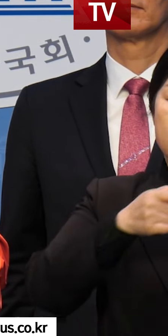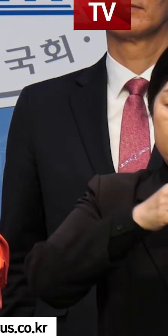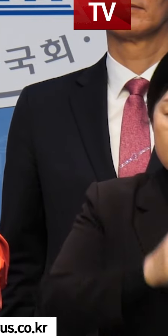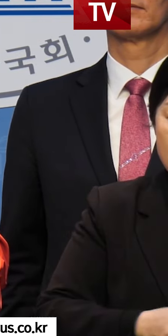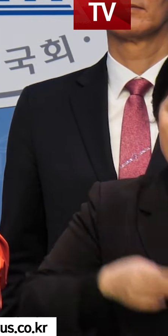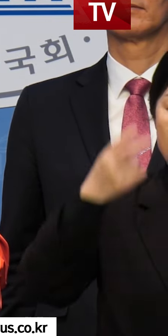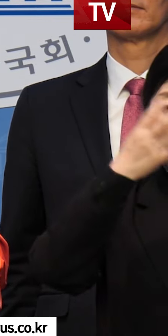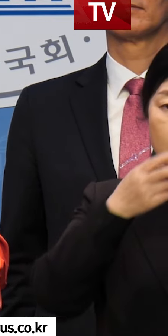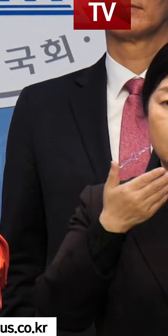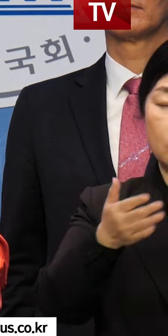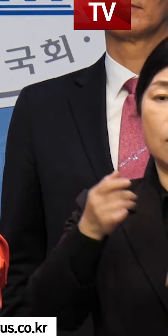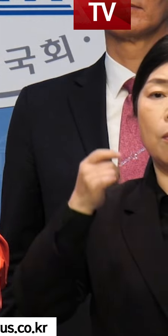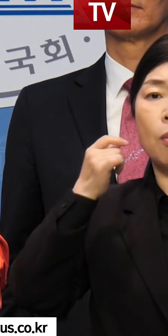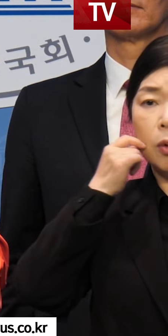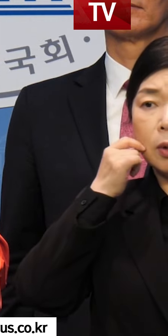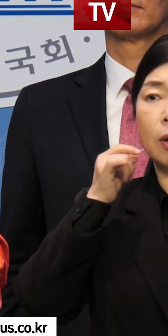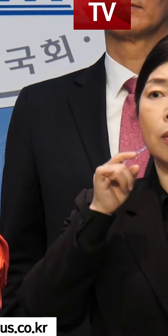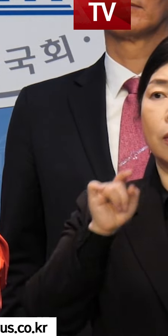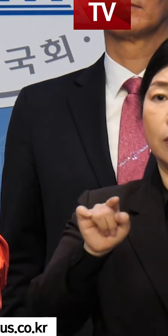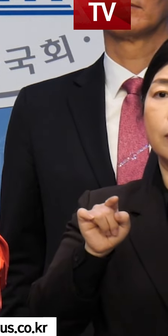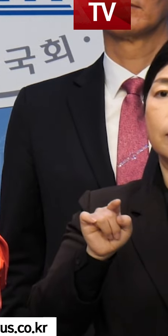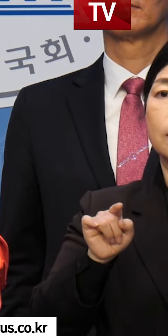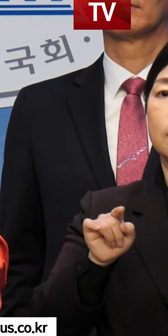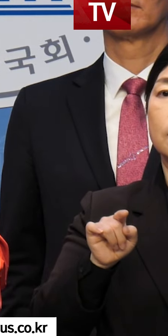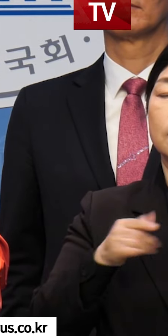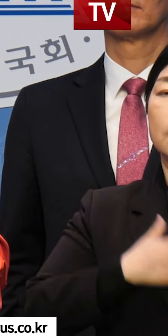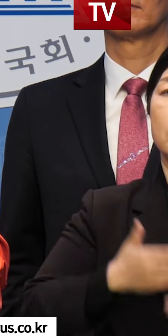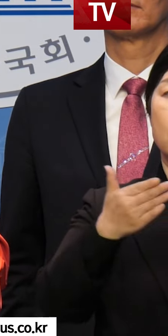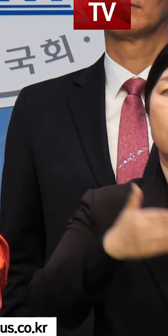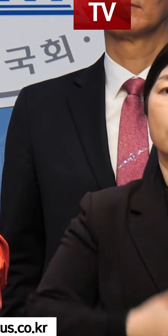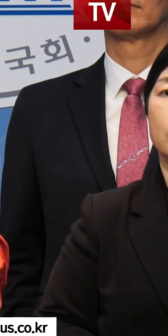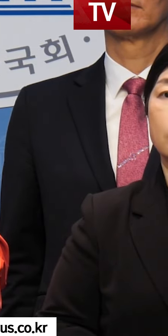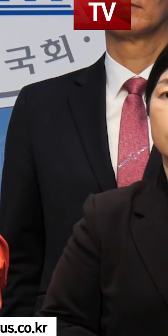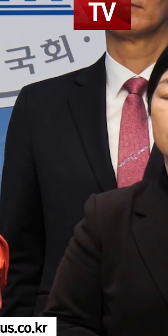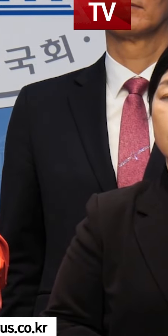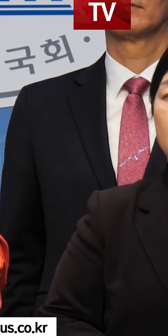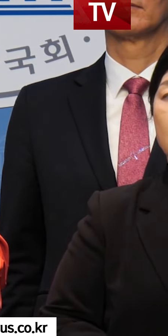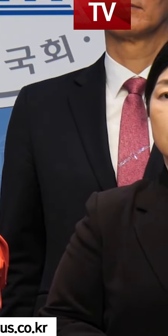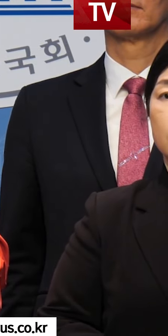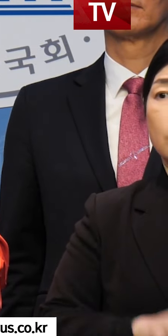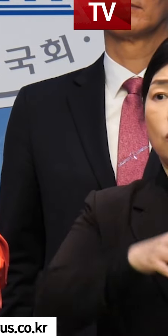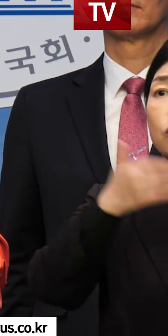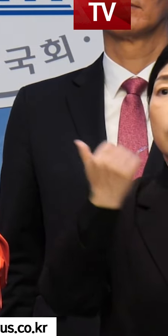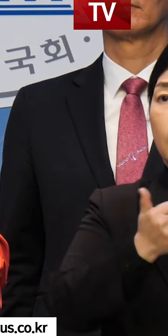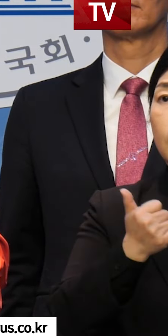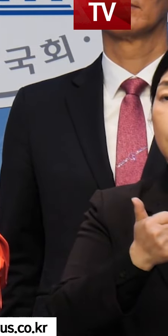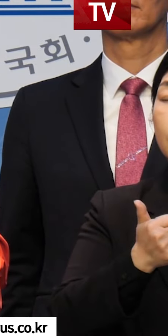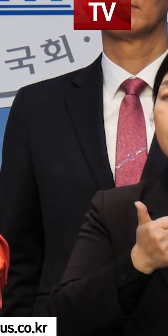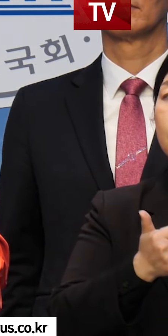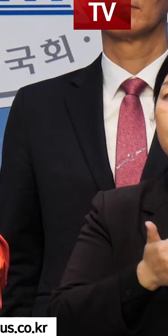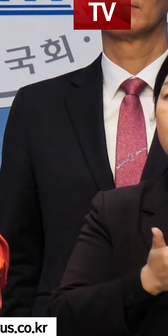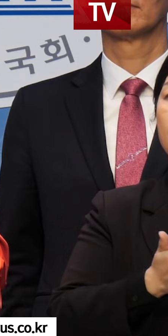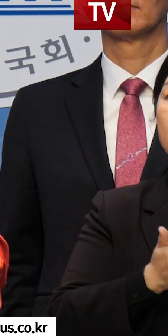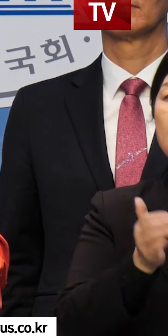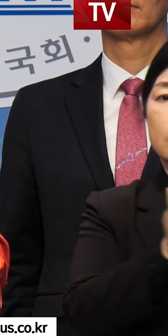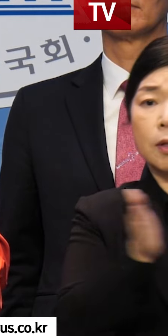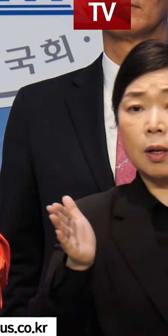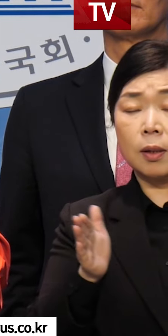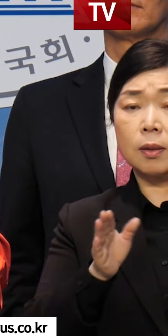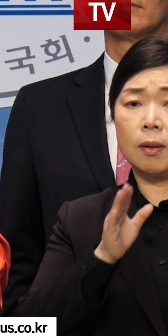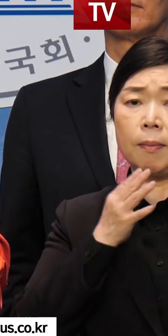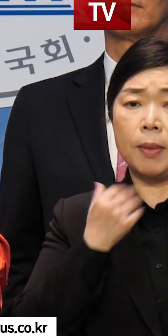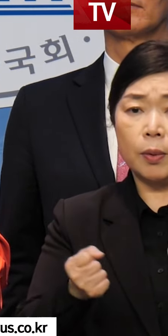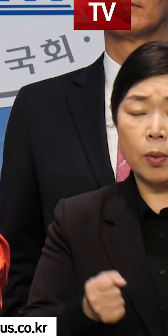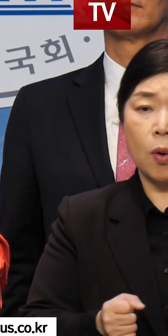꼼꼼하게 챙기지 못함을 지적했고 22대 국회가 개원하자마자